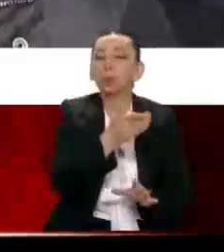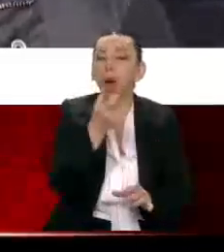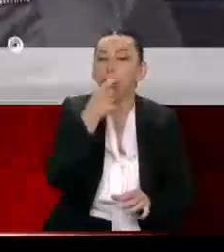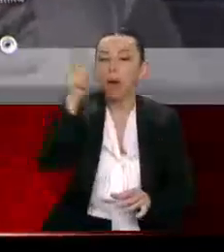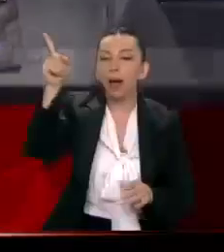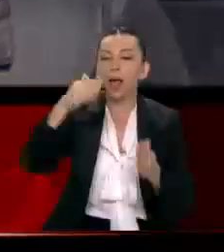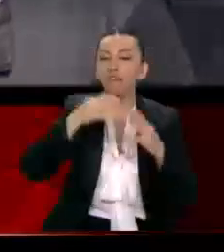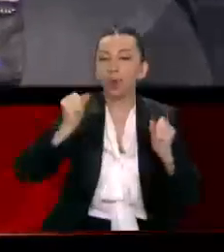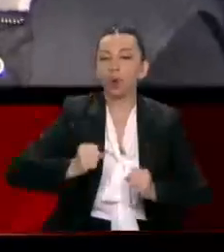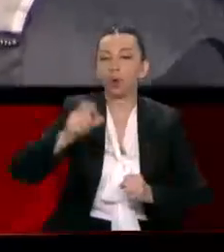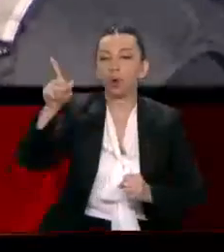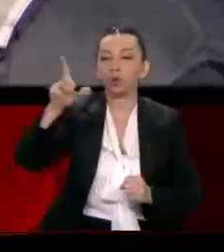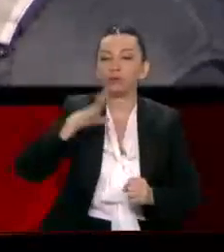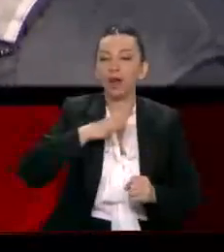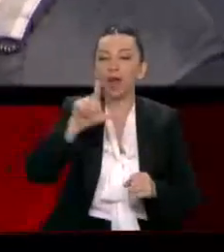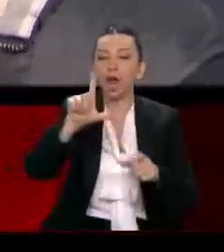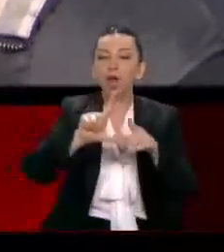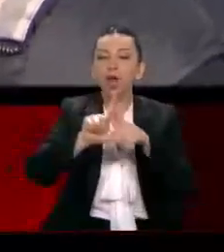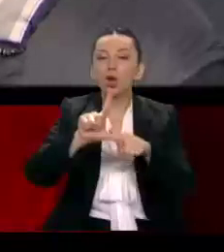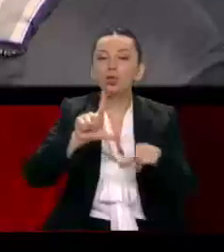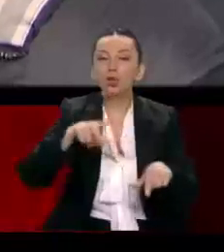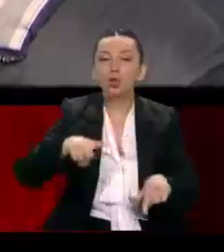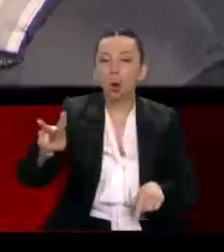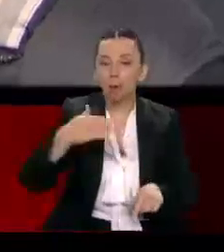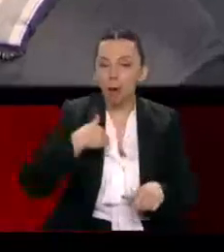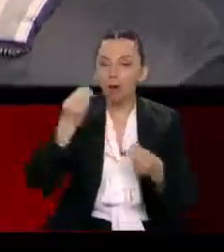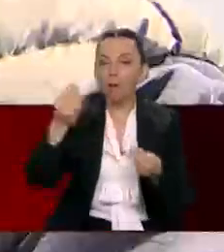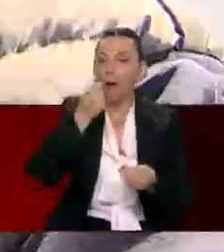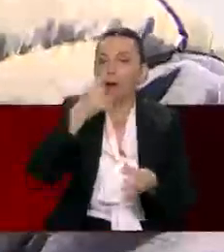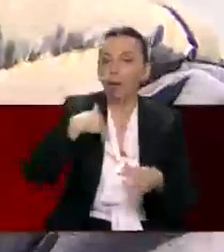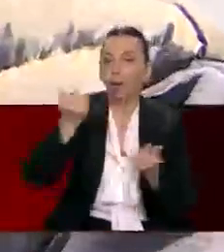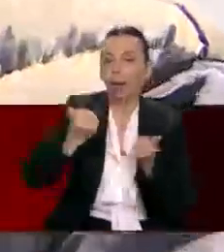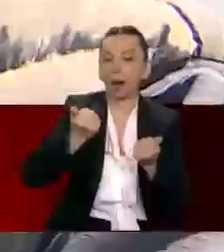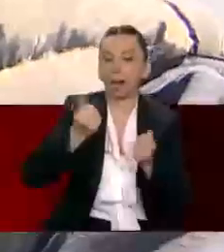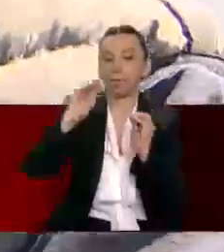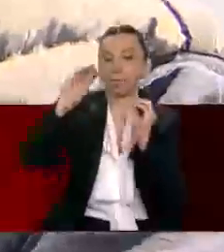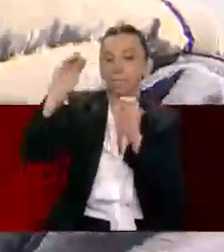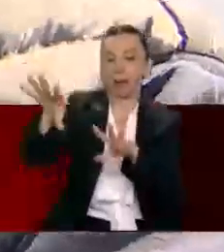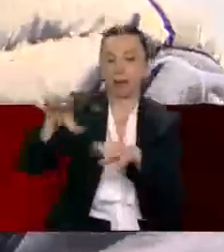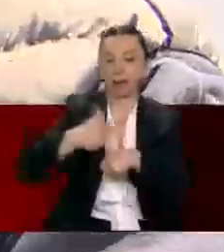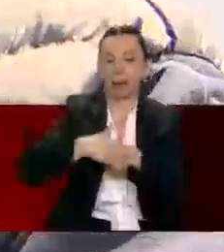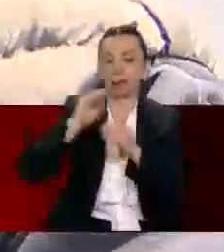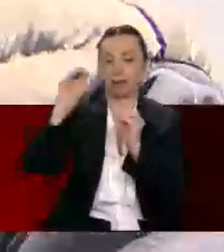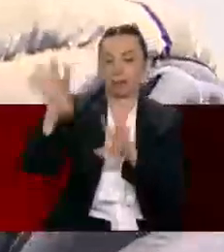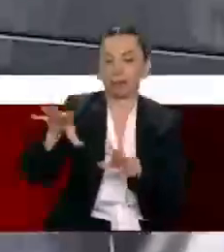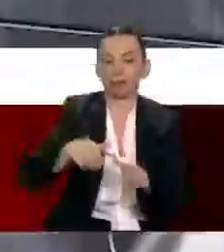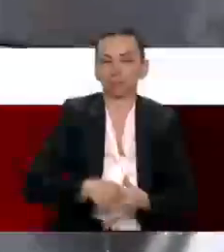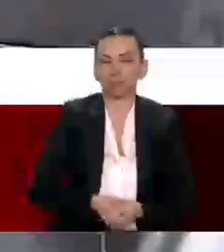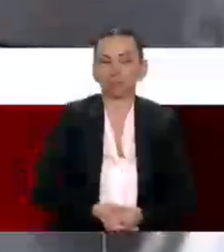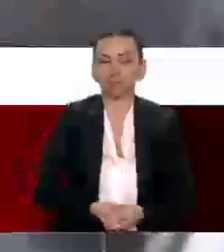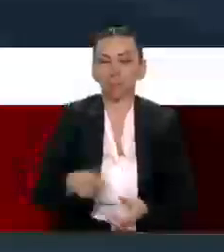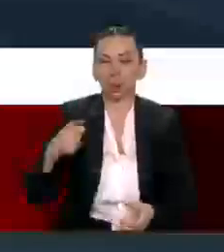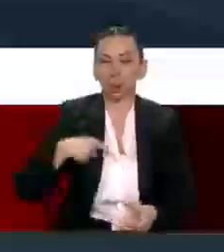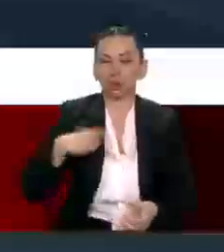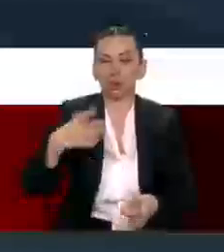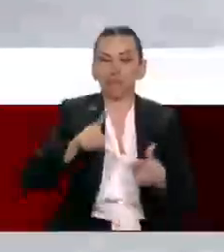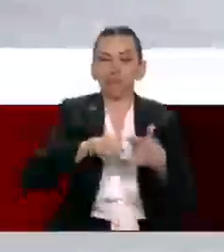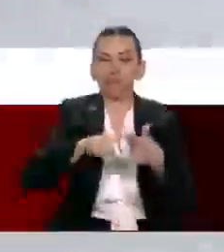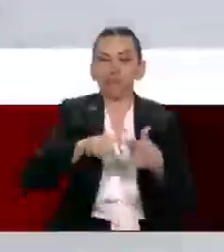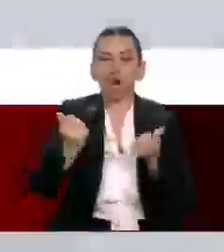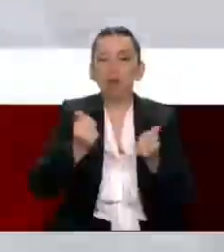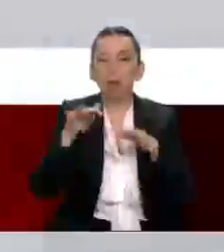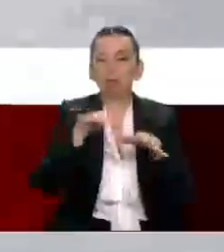Ankara'da oturuyor. Hatta biz bunun lojistiğini bile biz sağladık. Ankara'ya bıraktık. Şoförlüğü olmayan bile araç alıyor şu an. Özellikle de ikinci